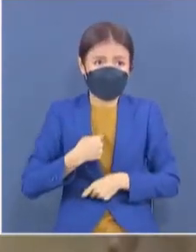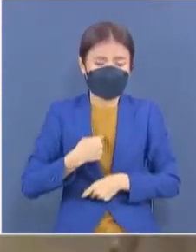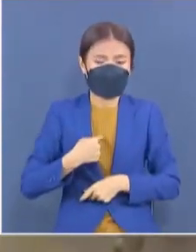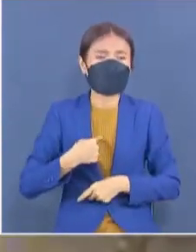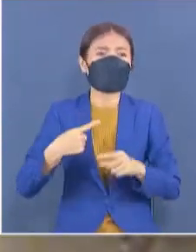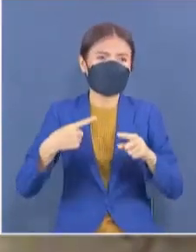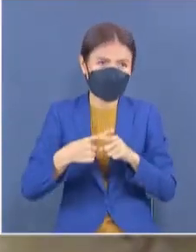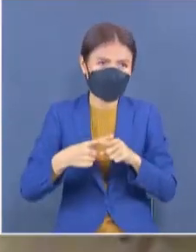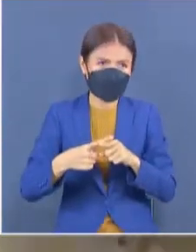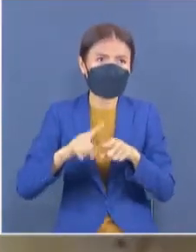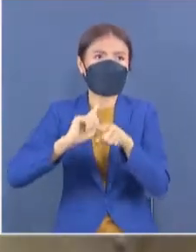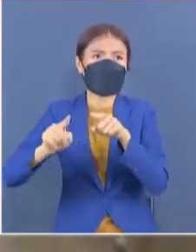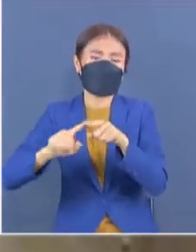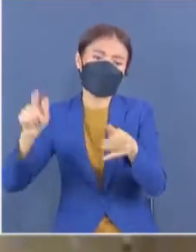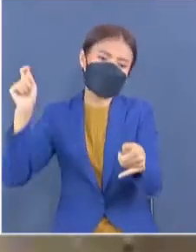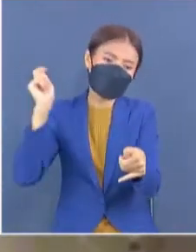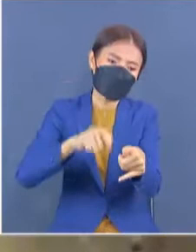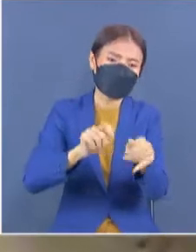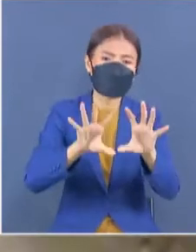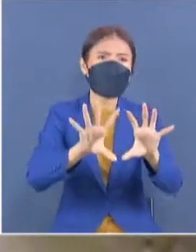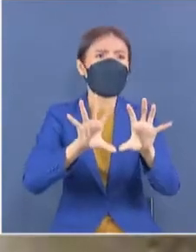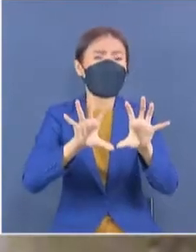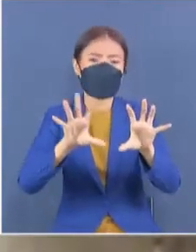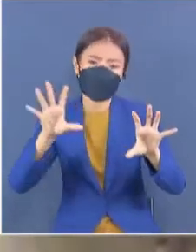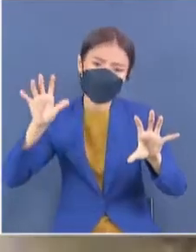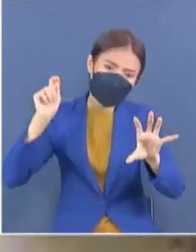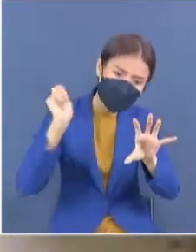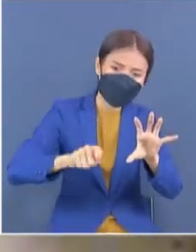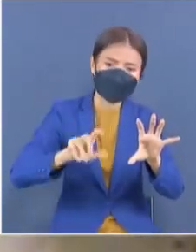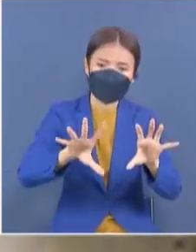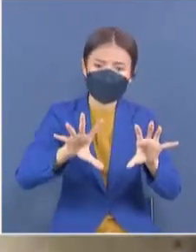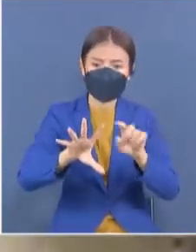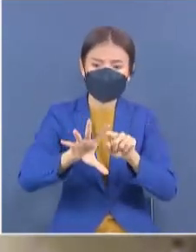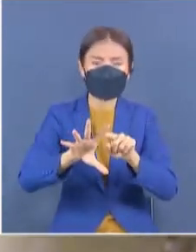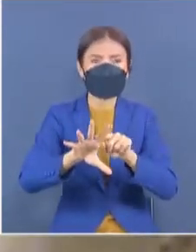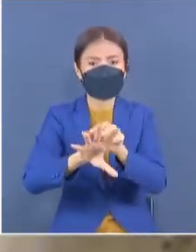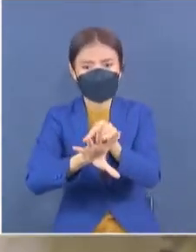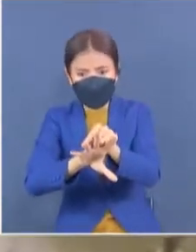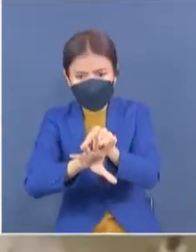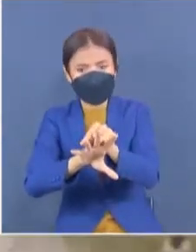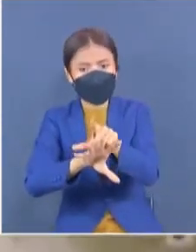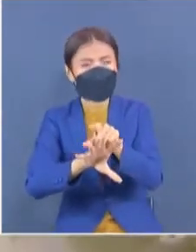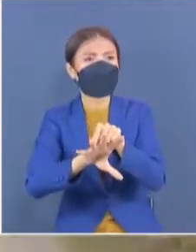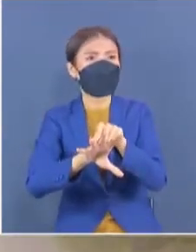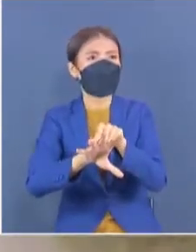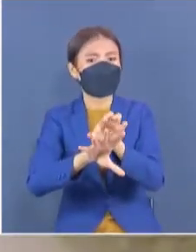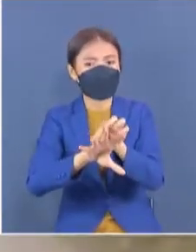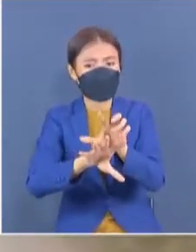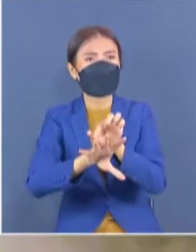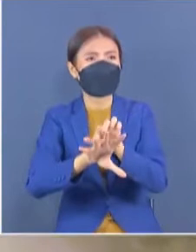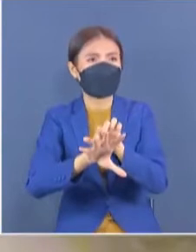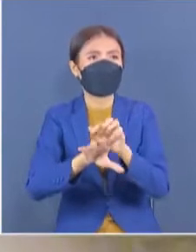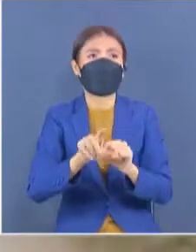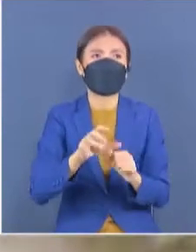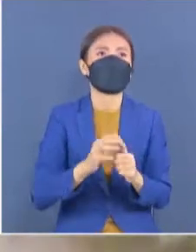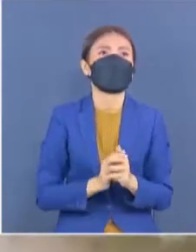ที่สะโพกข้างขวาเป็นแผลชะกันเลยนะครับซึ่งที่เกิดเหตุเนี่ยอยู่ถนนทางเข้าประตูคอนโทรลภายในสนามบินสุวรรณภูมิที่จังหวัดส